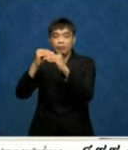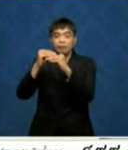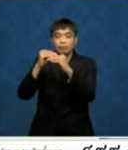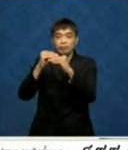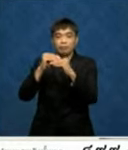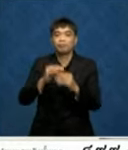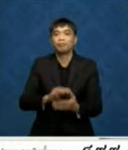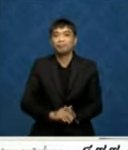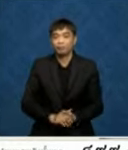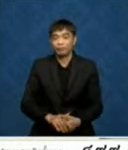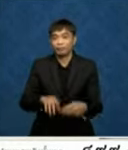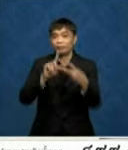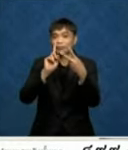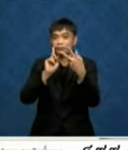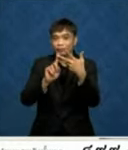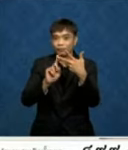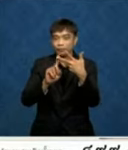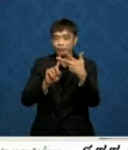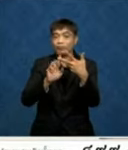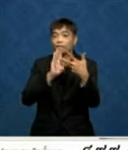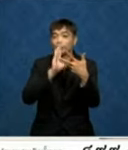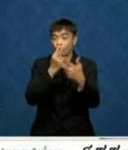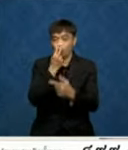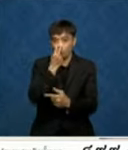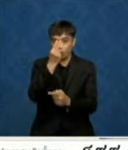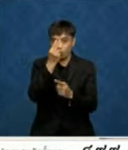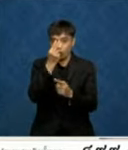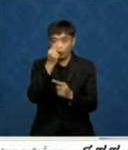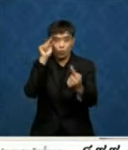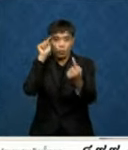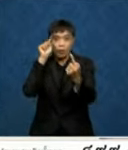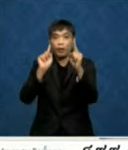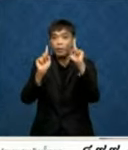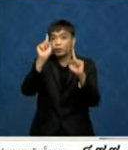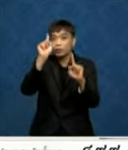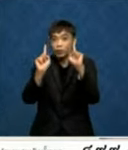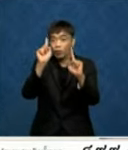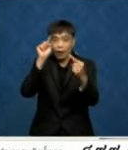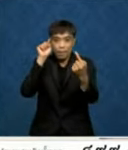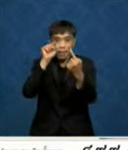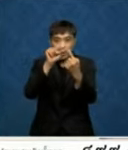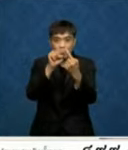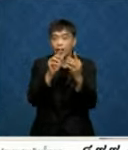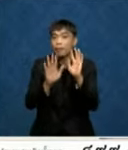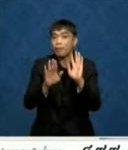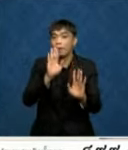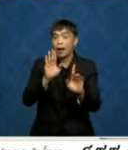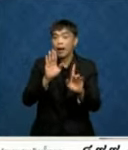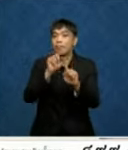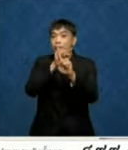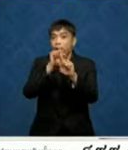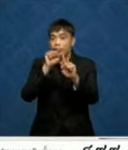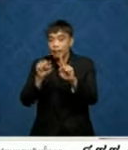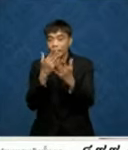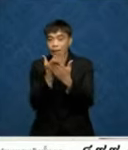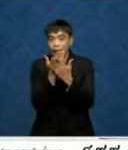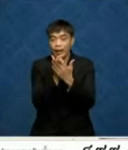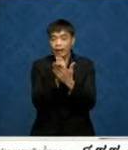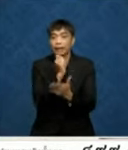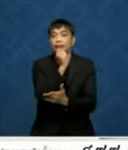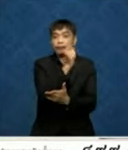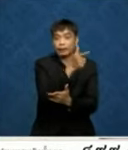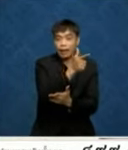3ถ้าหากมองตัวชี้วัดที่สำคัญอีกตัวหนึ่งคืออัตราส่วนระหว่างงบจ่ายลงทุนกับยอด